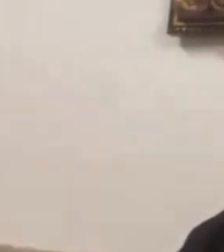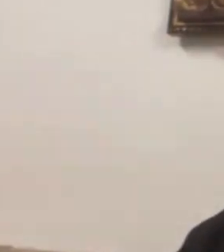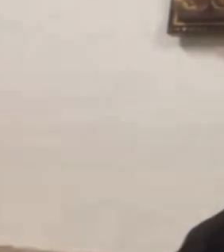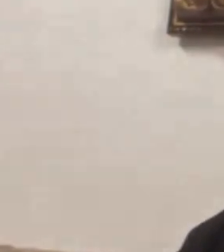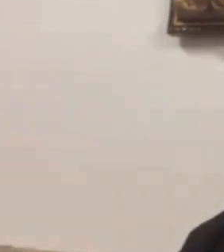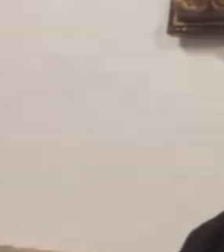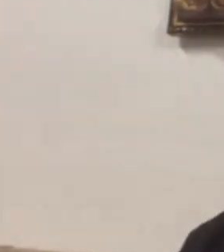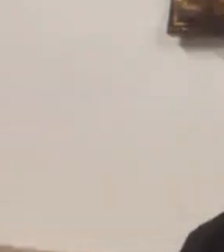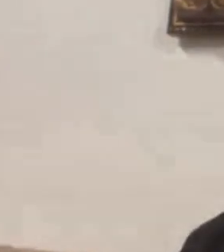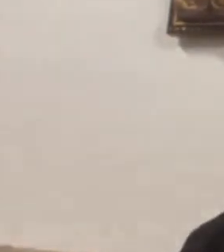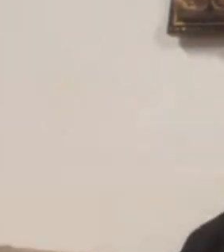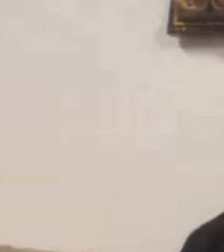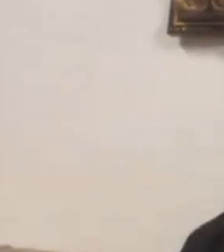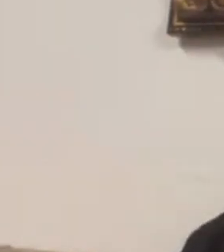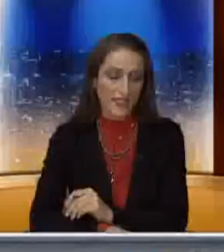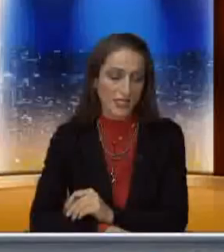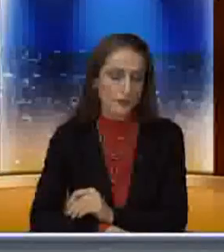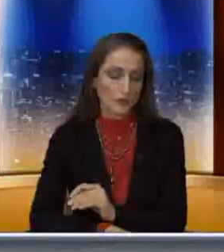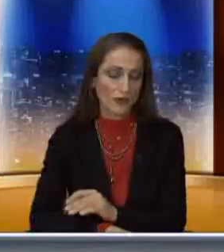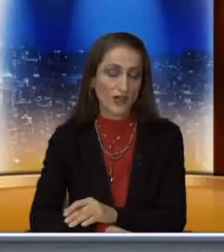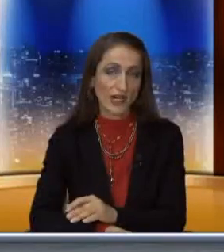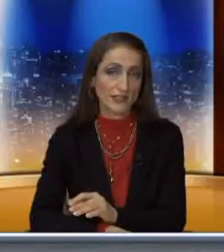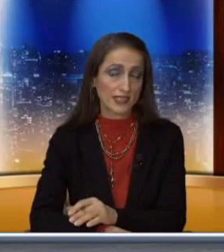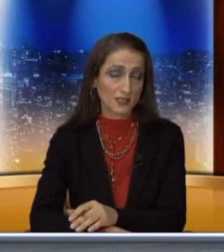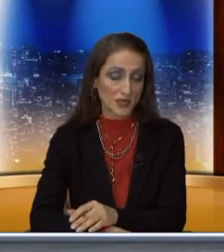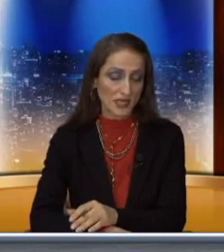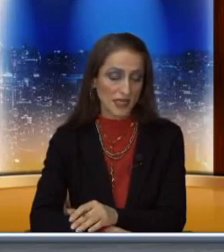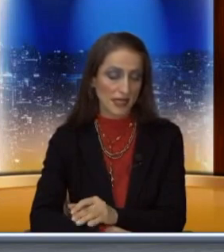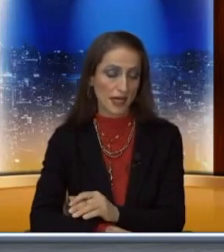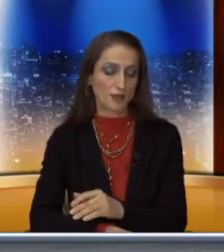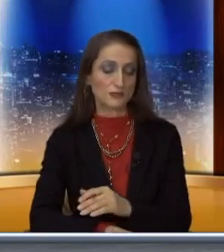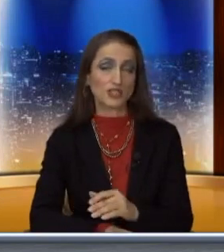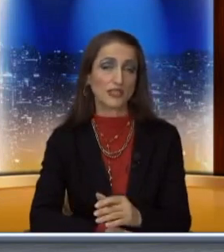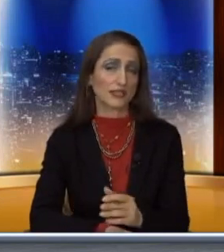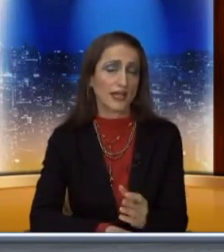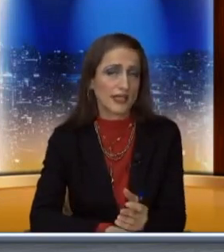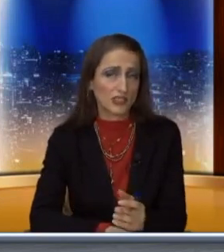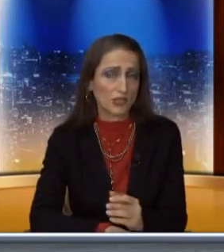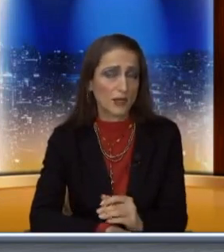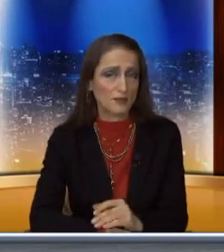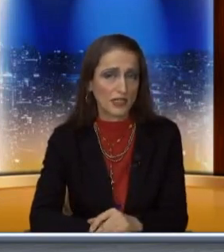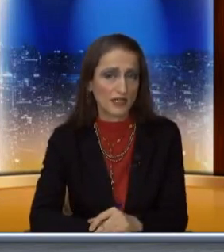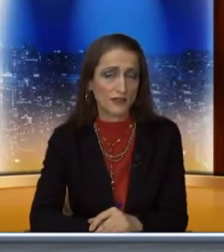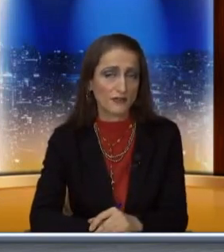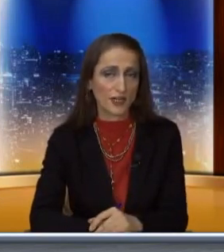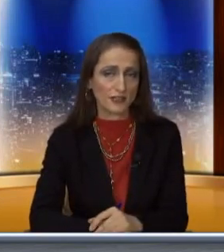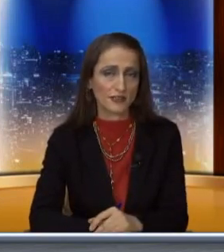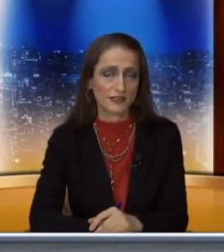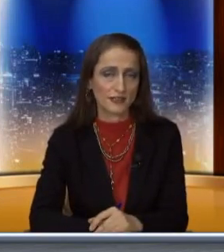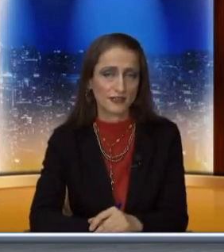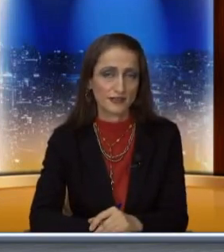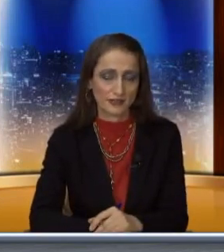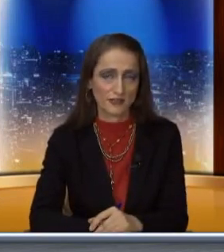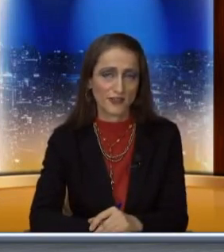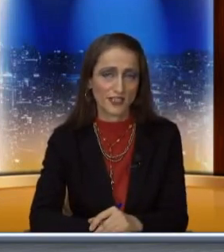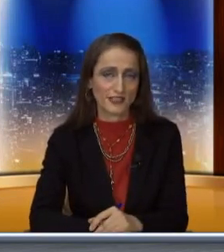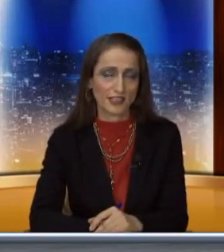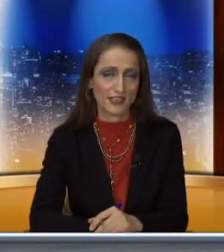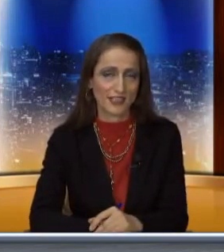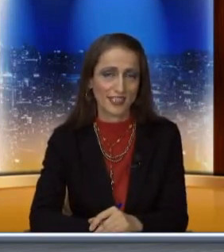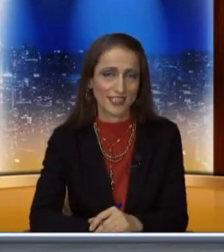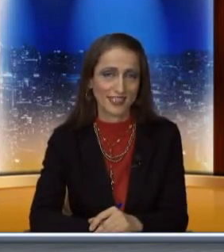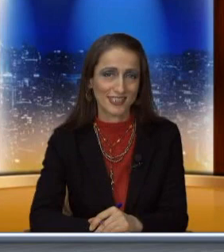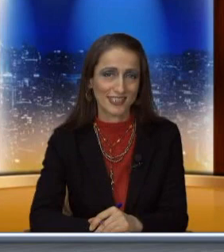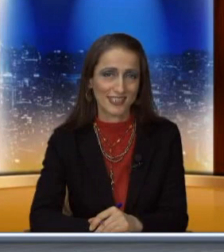هم. هل للفريق موافقات رسمية أم مجرد حركة شبابية فقط؟ في